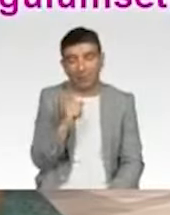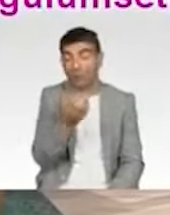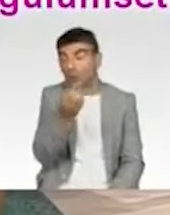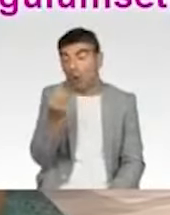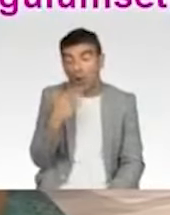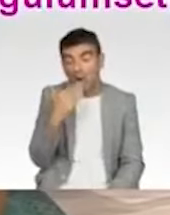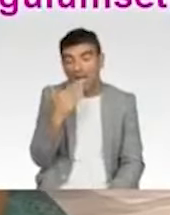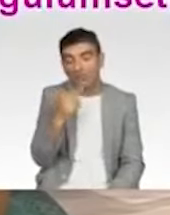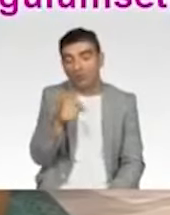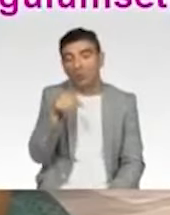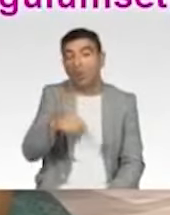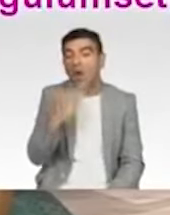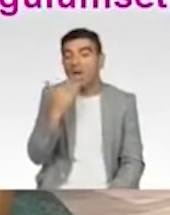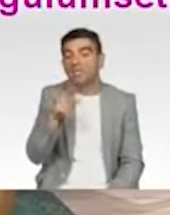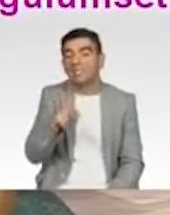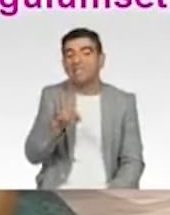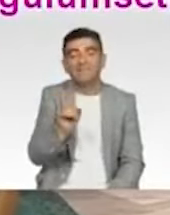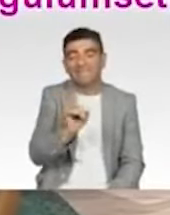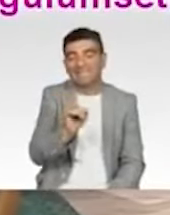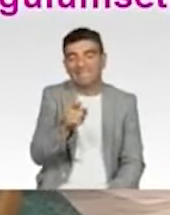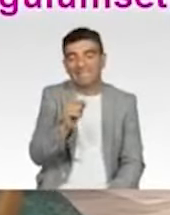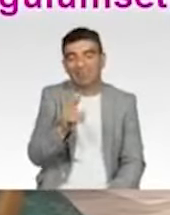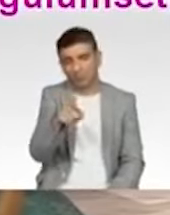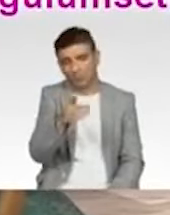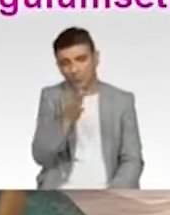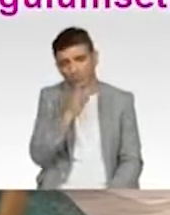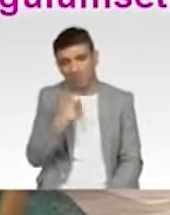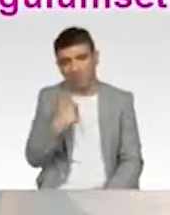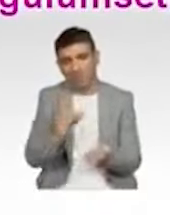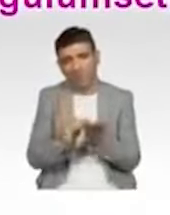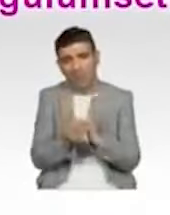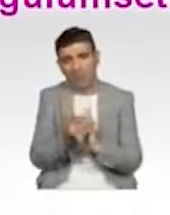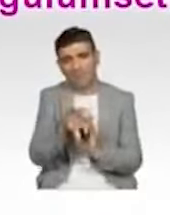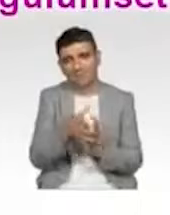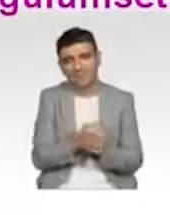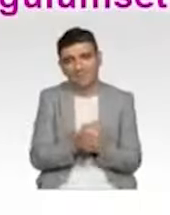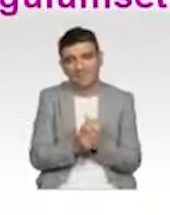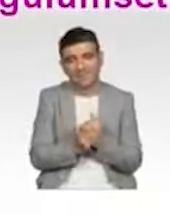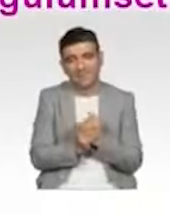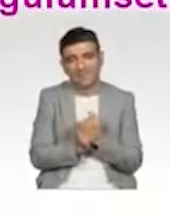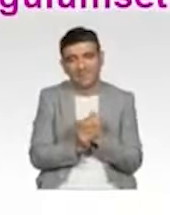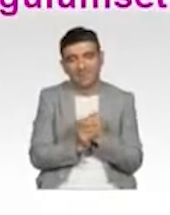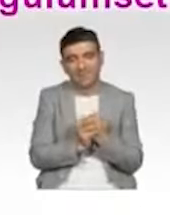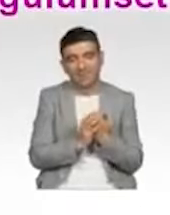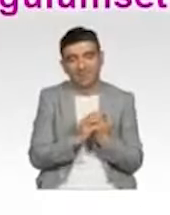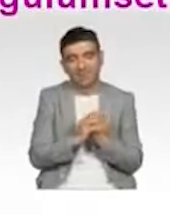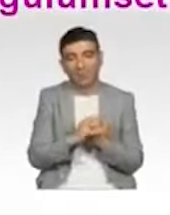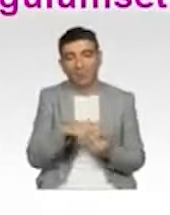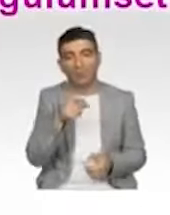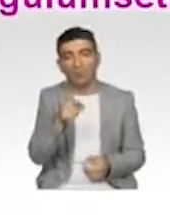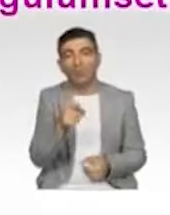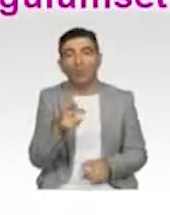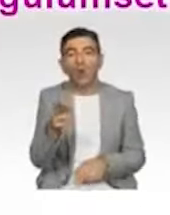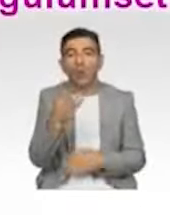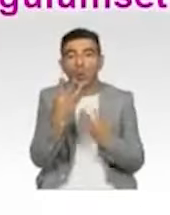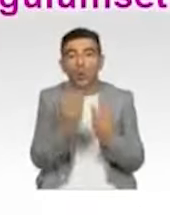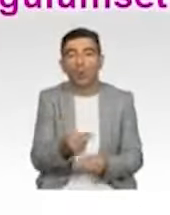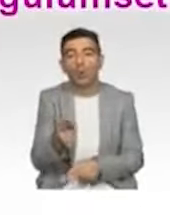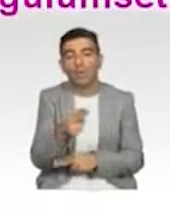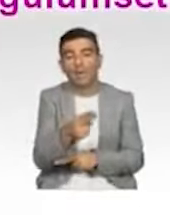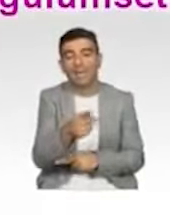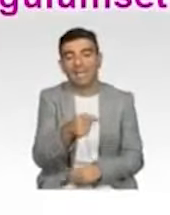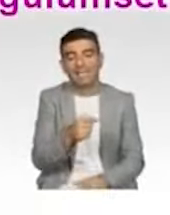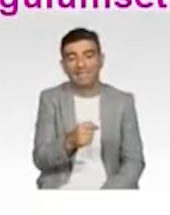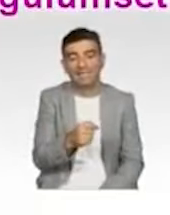acı yani, buradaki acı gibi hiç soğan. Alakası yok. Onu bildim ben, soğan o. Çok iyi bildim. Bu da kuru balık. Şu arkadakiler